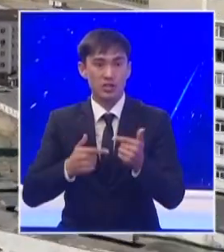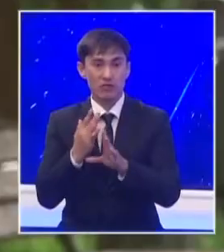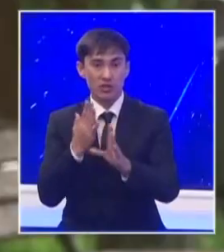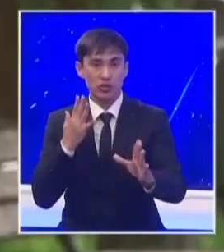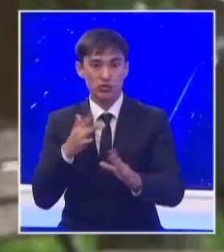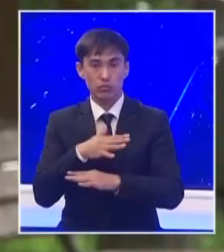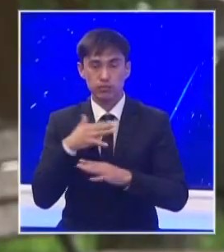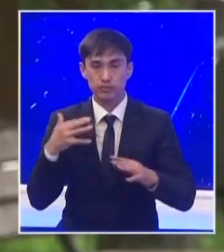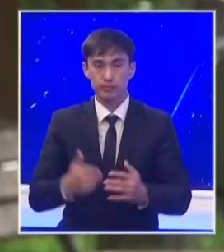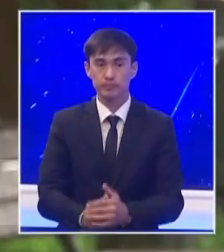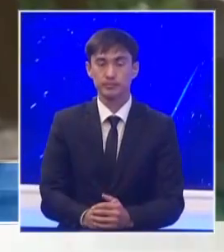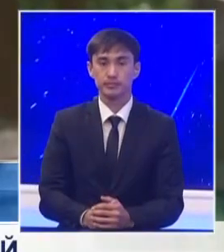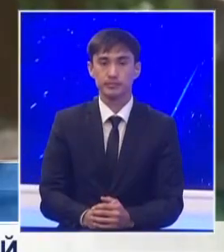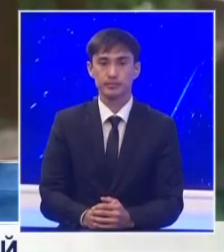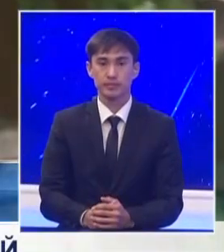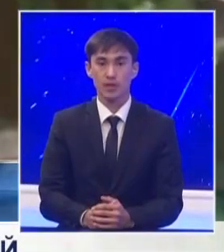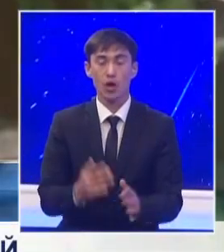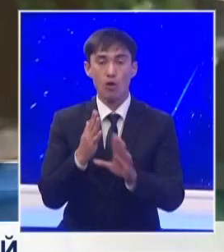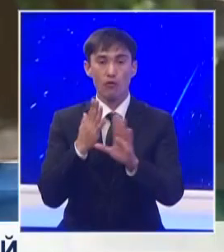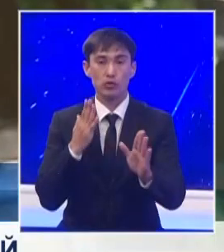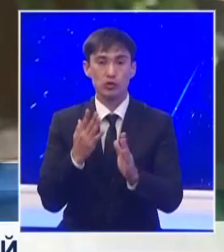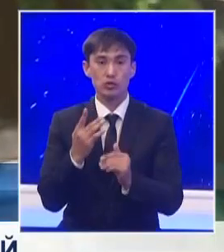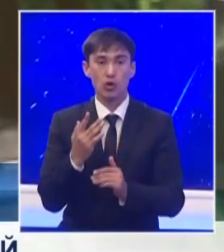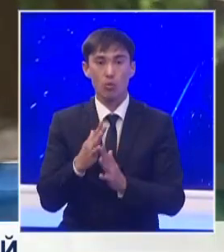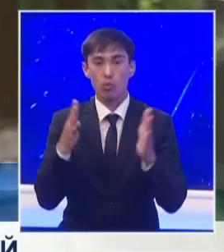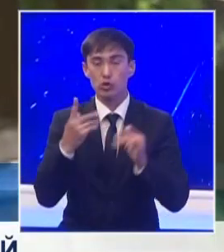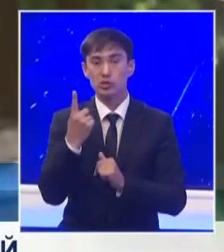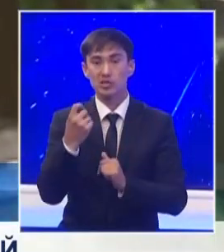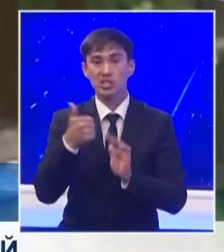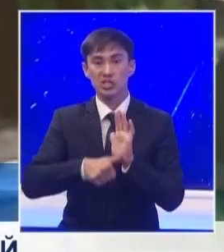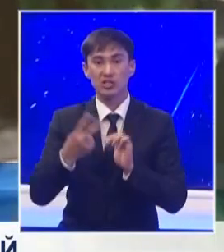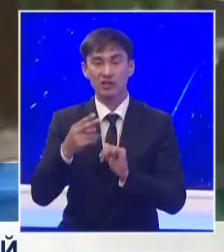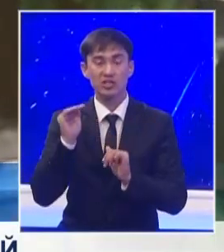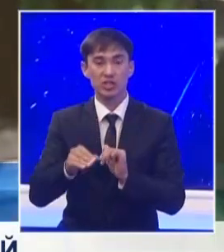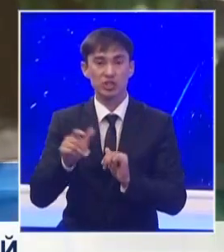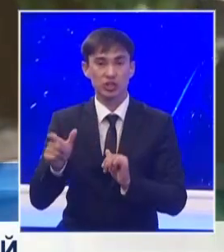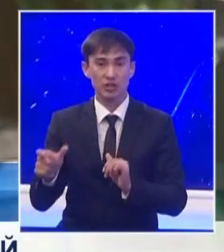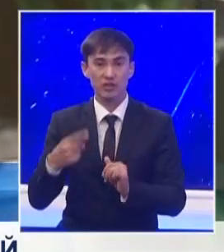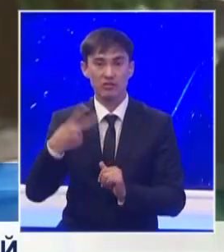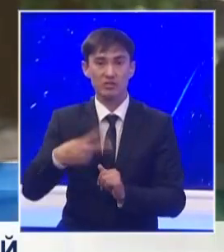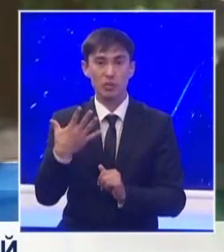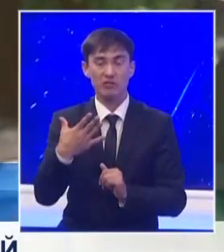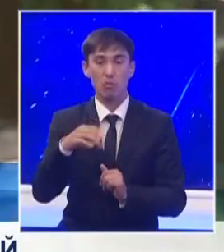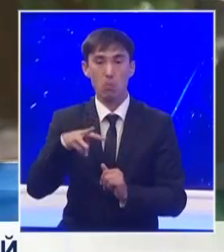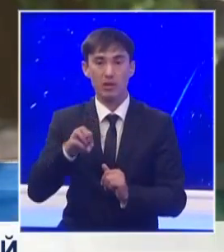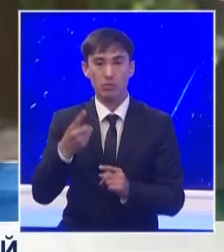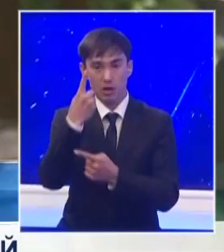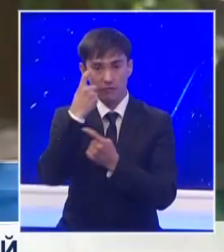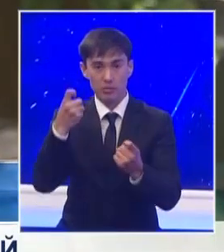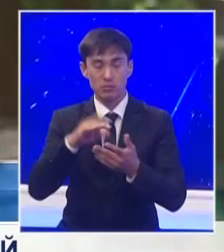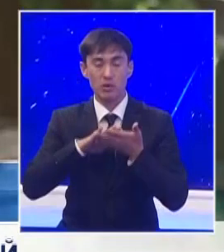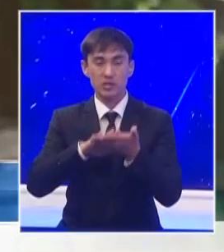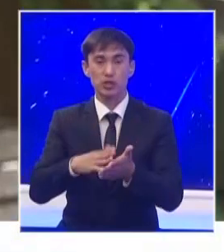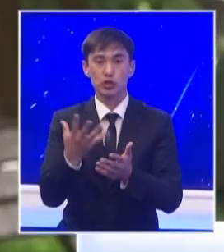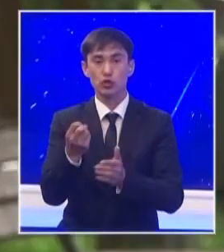очередников. В очереди стоит около 162 тысяч человек. С 25 марта и по сегодняшний день в онлайн-формате подали заявку